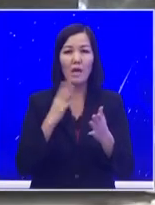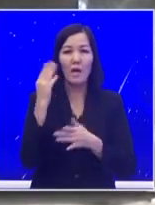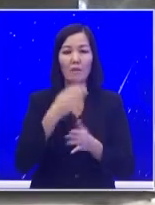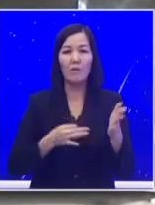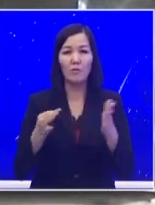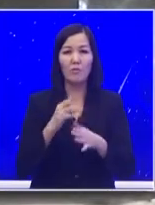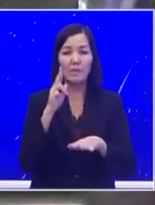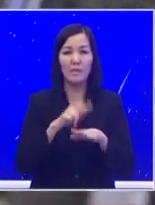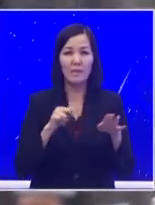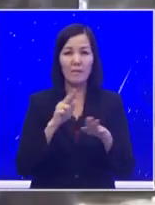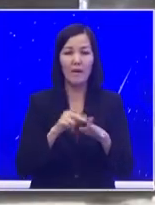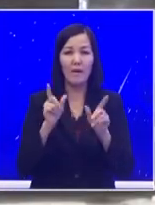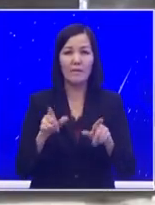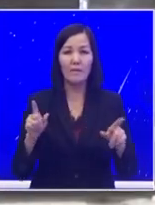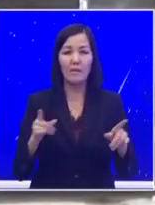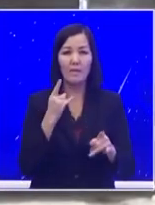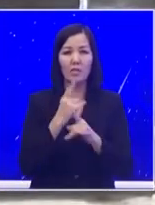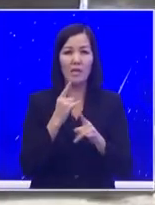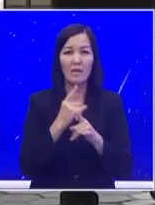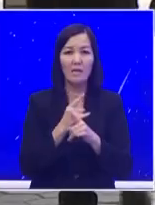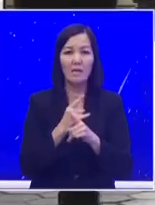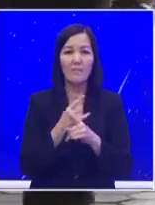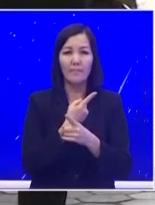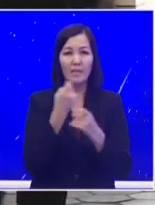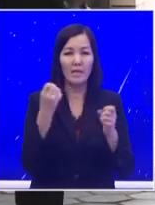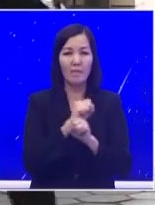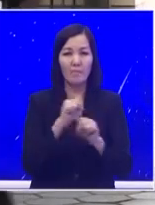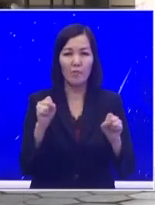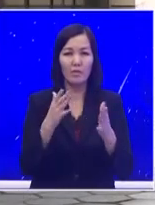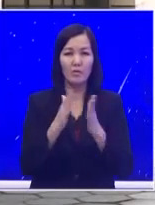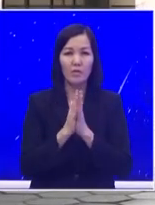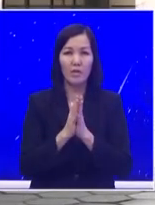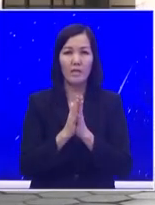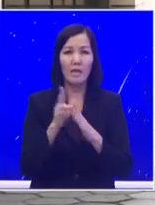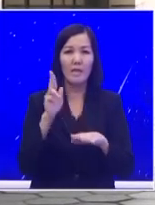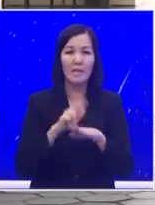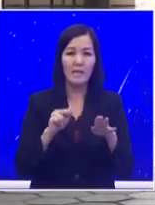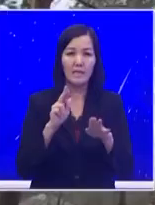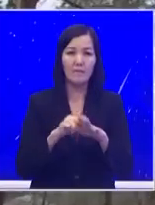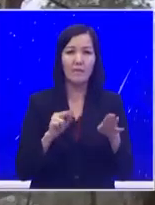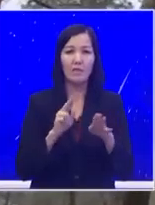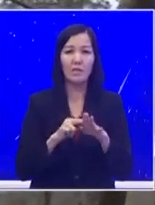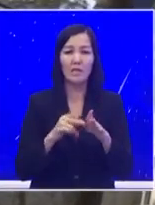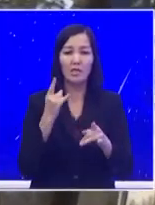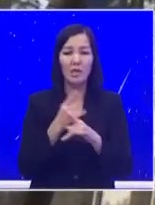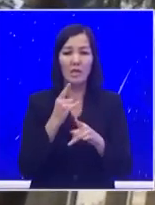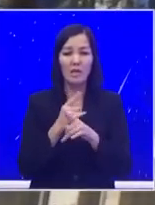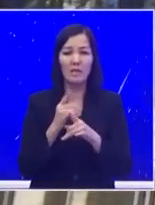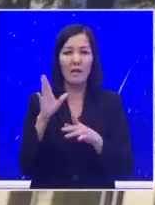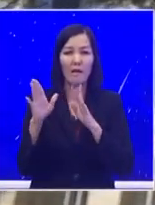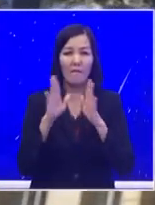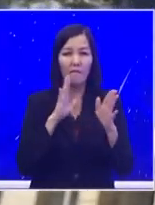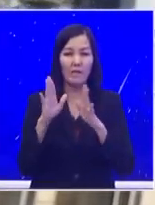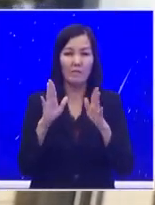тәртіп сақшылары азаматтардан жалған мәліметтер таратпауды сұрайды. Сондай-ақ тәртіп сақшылары әлеуметтік желілерге жалған ақпарат салушыларды